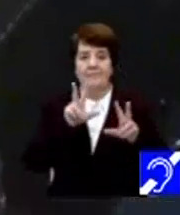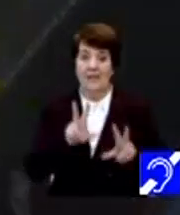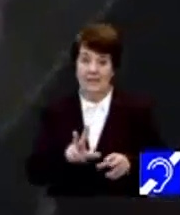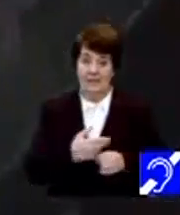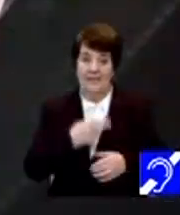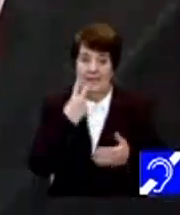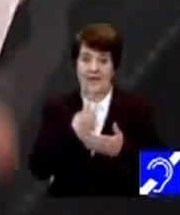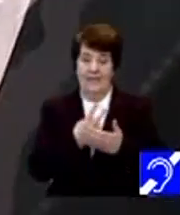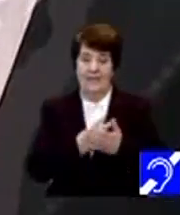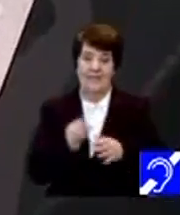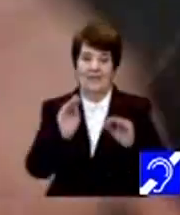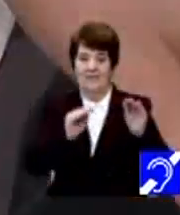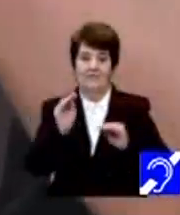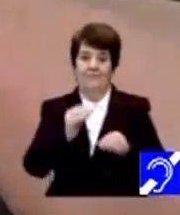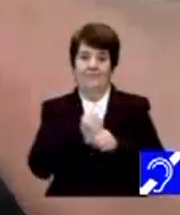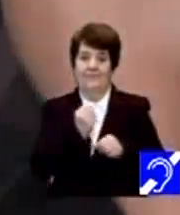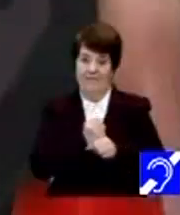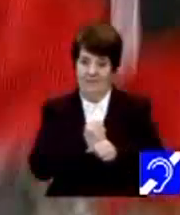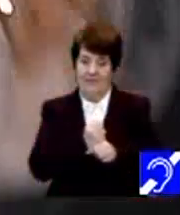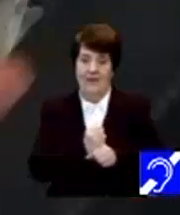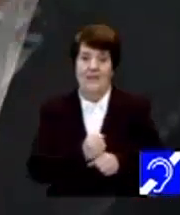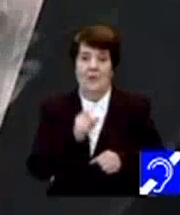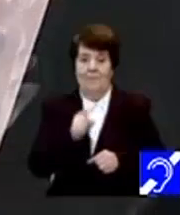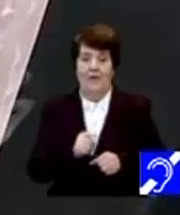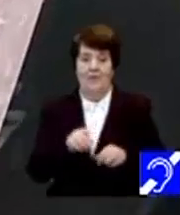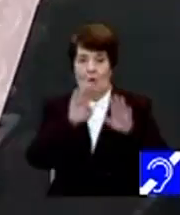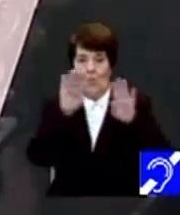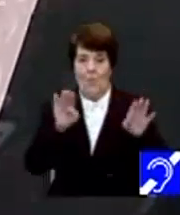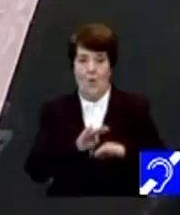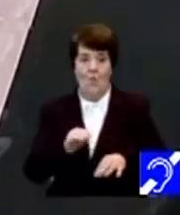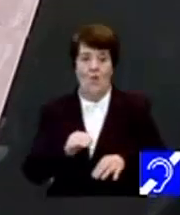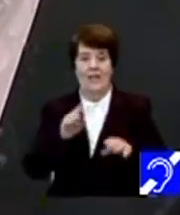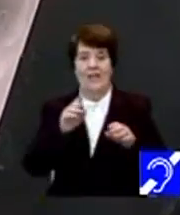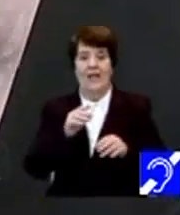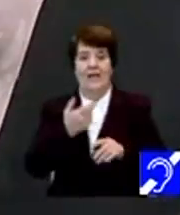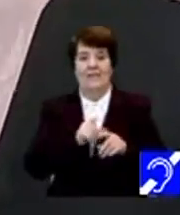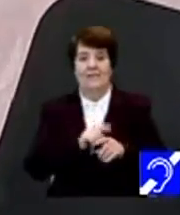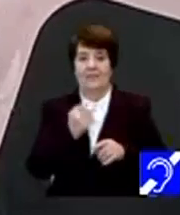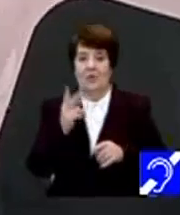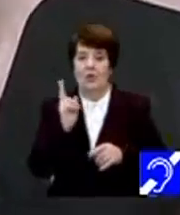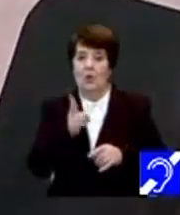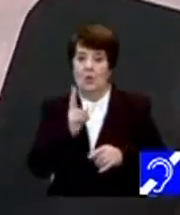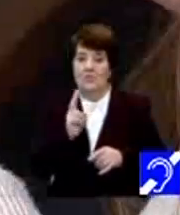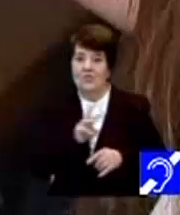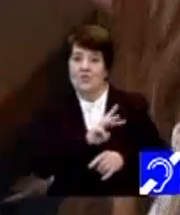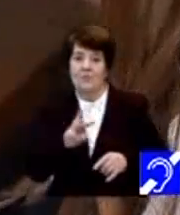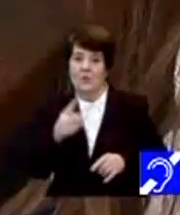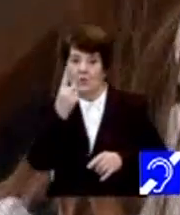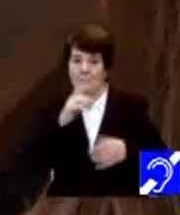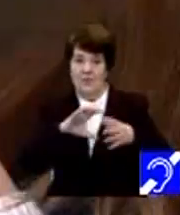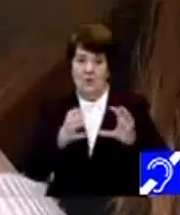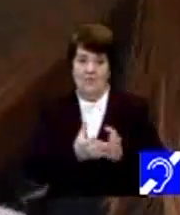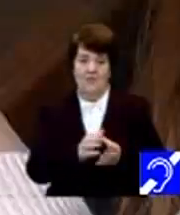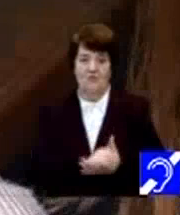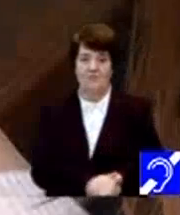meșter profesionist. Ea ne-a arătat cum confecționează decorațiuni speciale pentru pomul de Crăciun. Pentru a face un globuleț are nevoie de 20 de